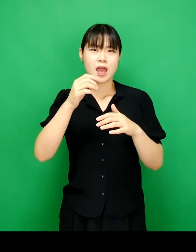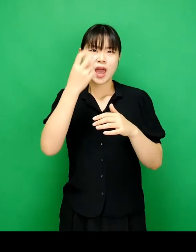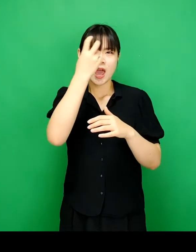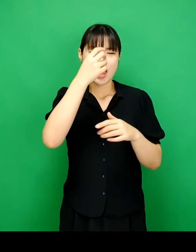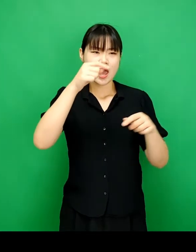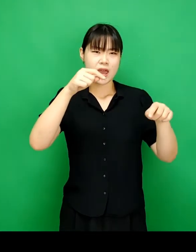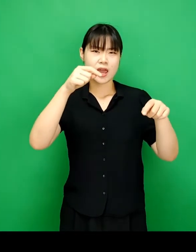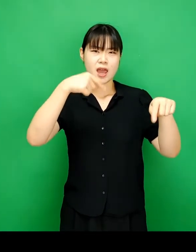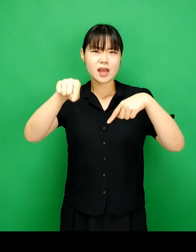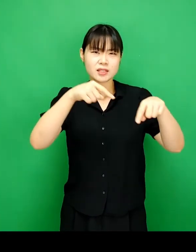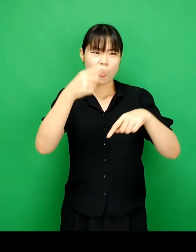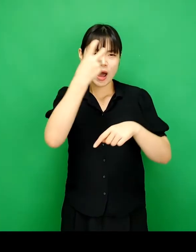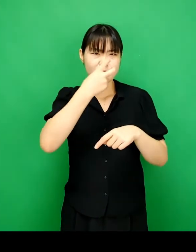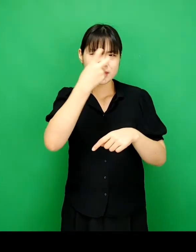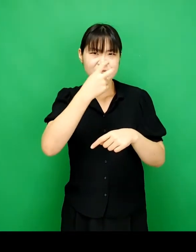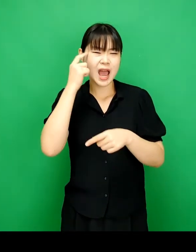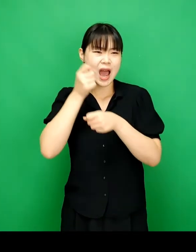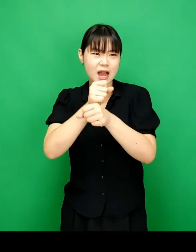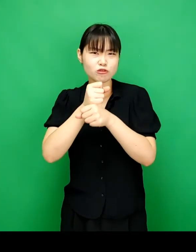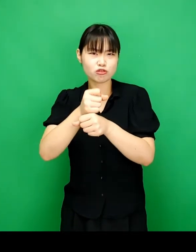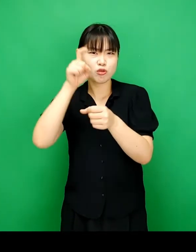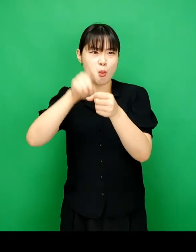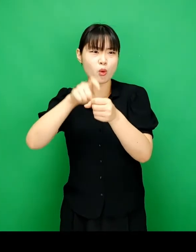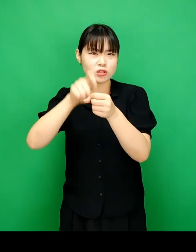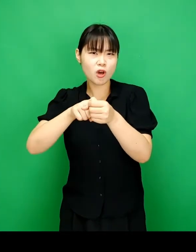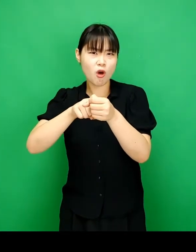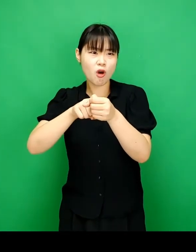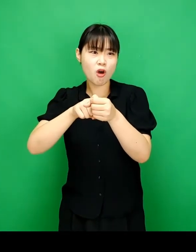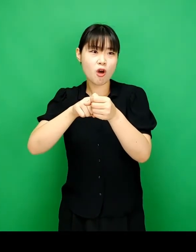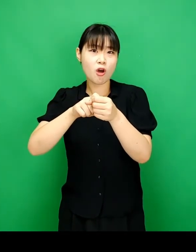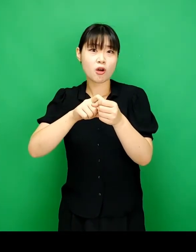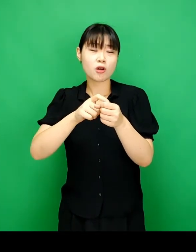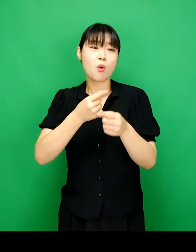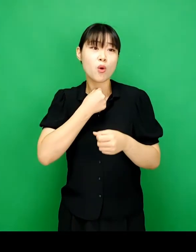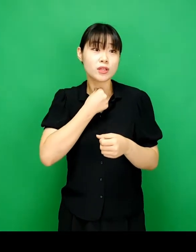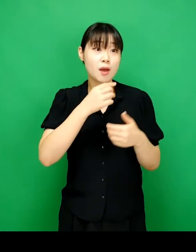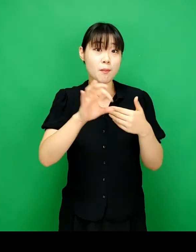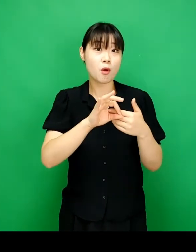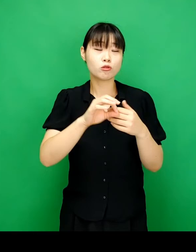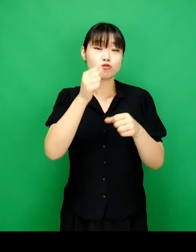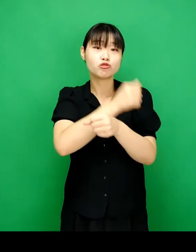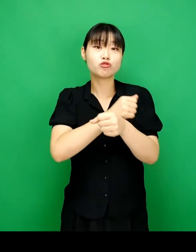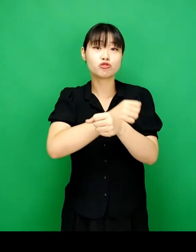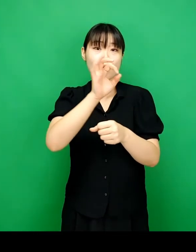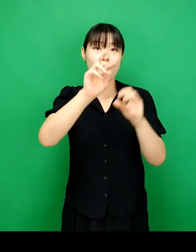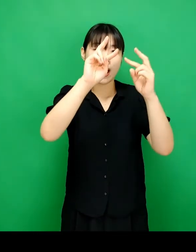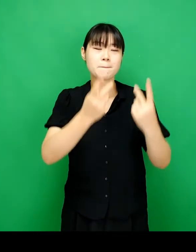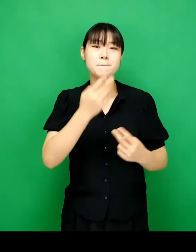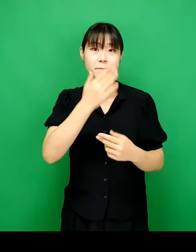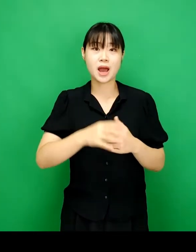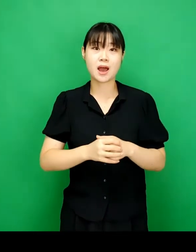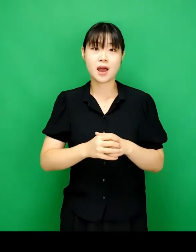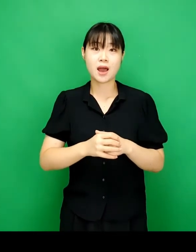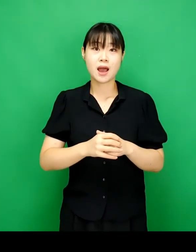학술, 연구 목적으로 청구할 경우 증빙자료를 제출하면 수수료를 일부 감면받을 수